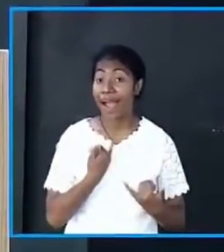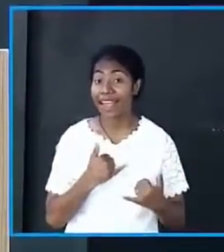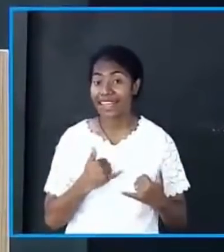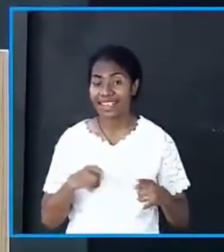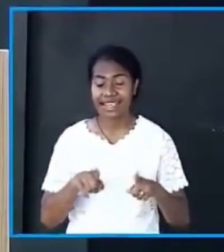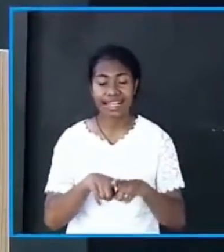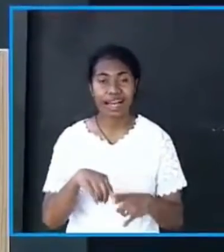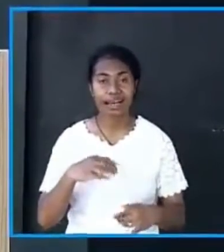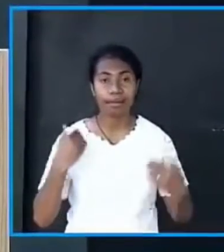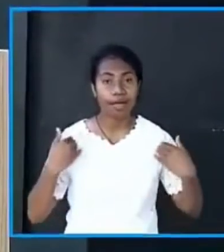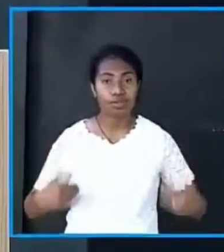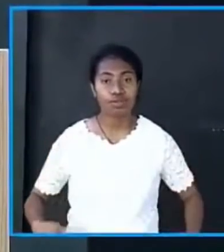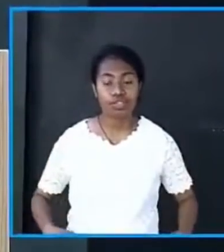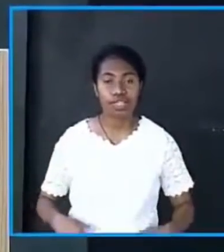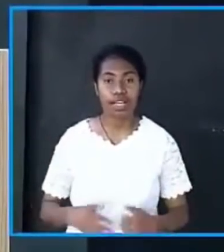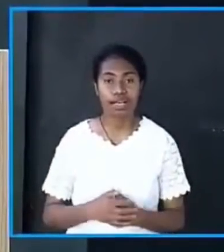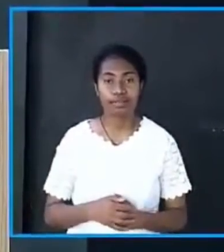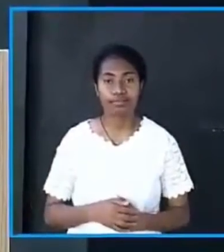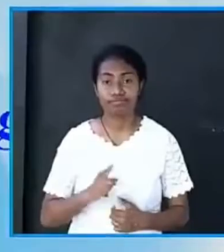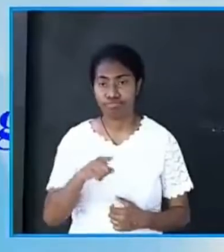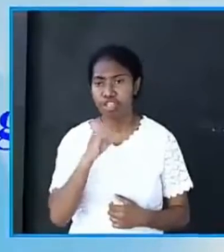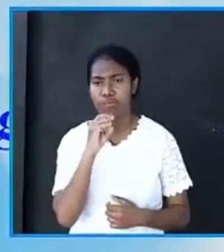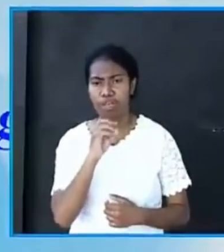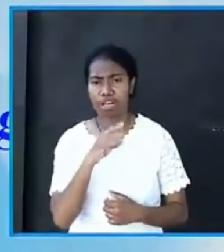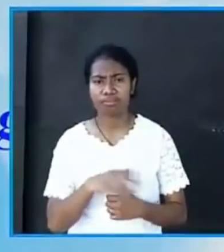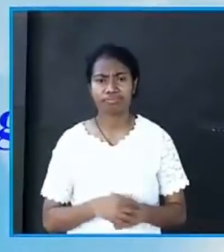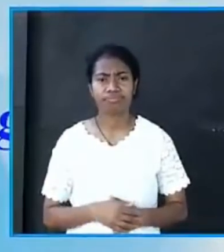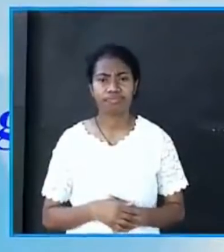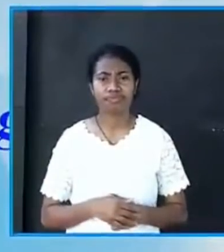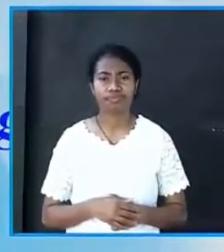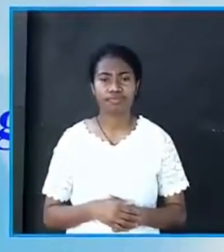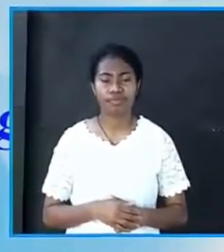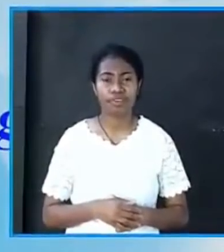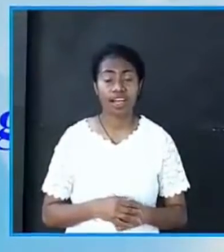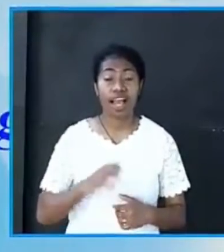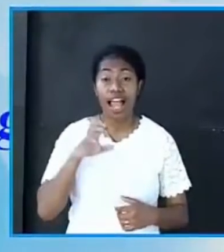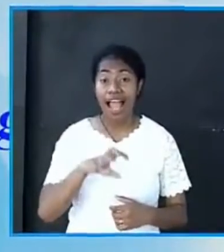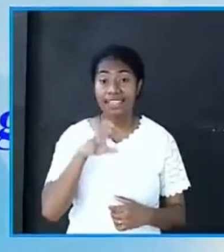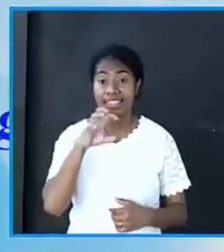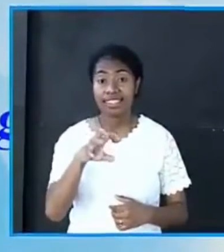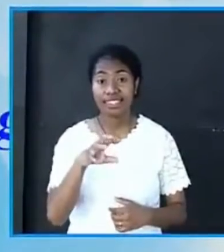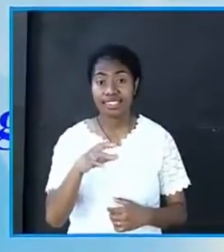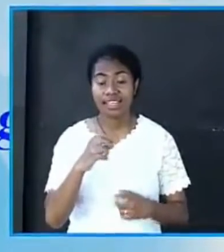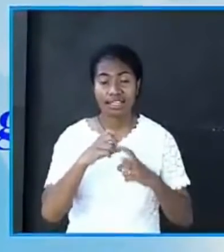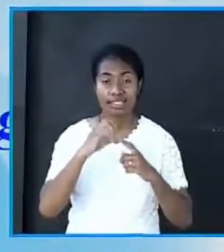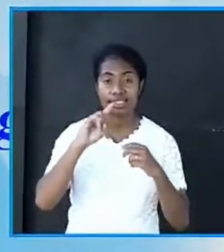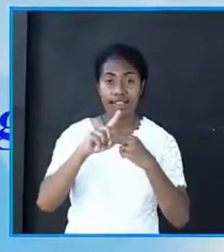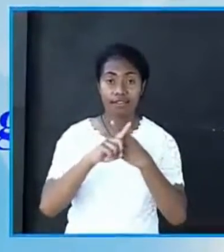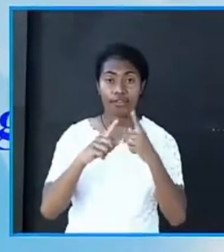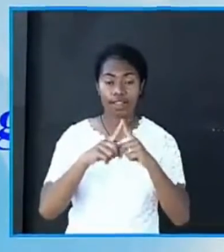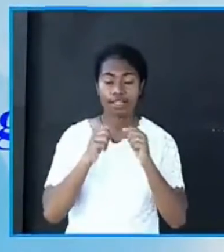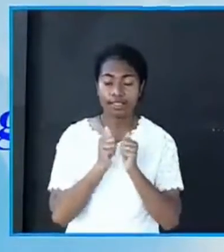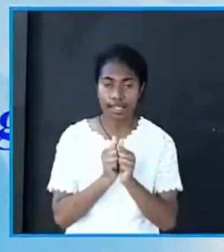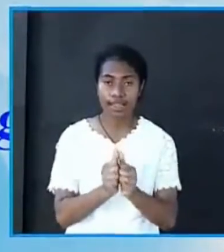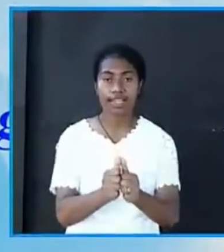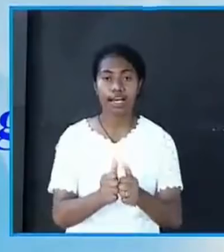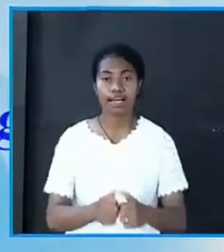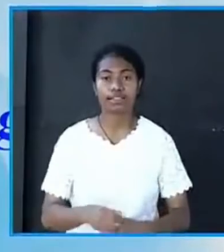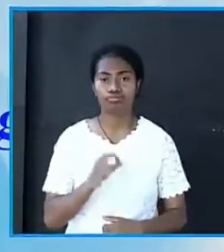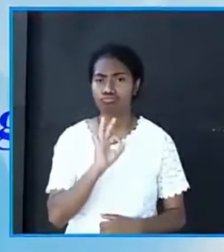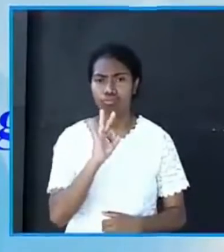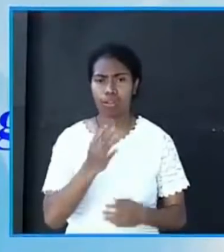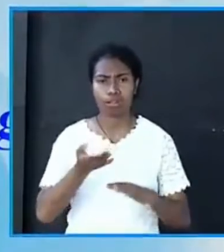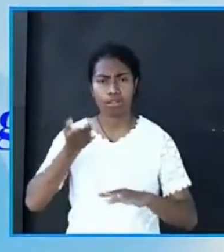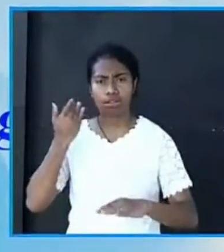dan anda Ismail bilang begini anjing bersifat setia dia tidak akan